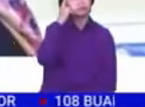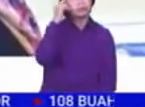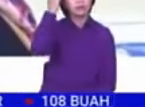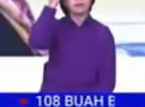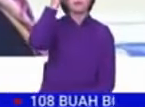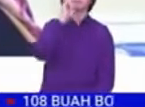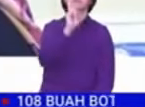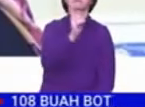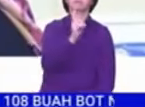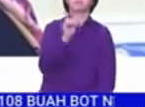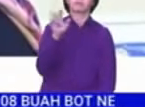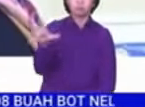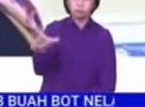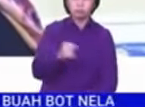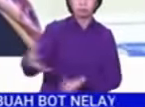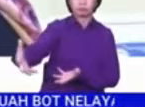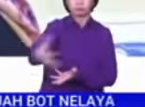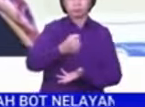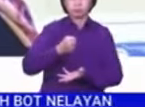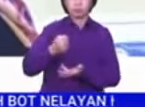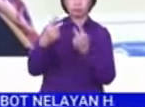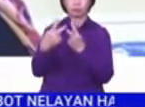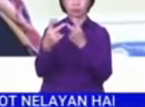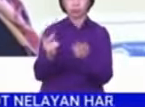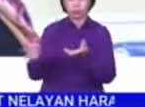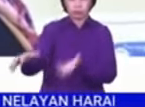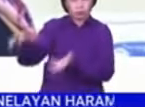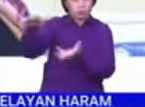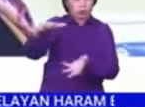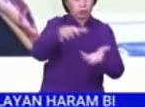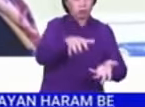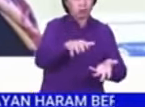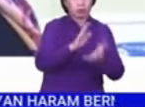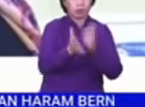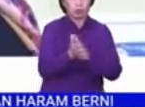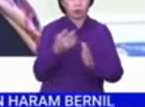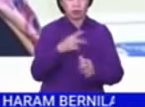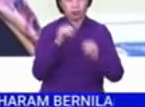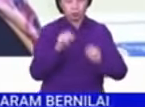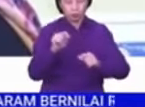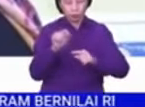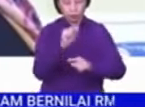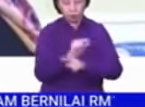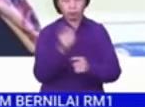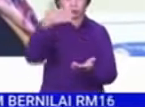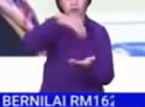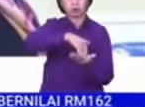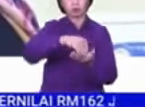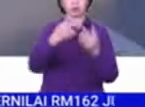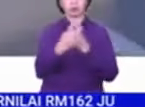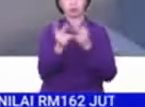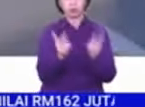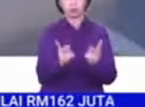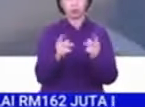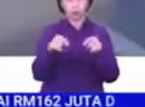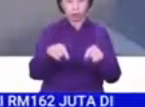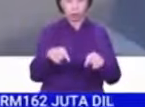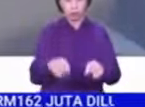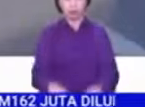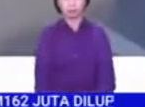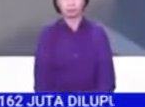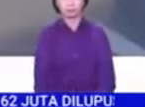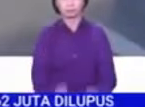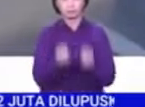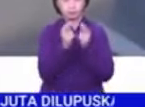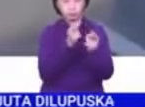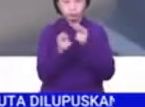mengambil inisiatif ini dan mengumpulkan kotak tersebut supaya kami dapat membunuh semula kotak tersebut Hai